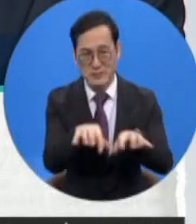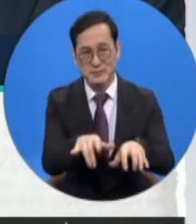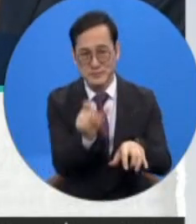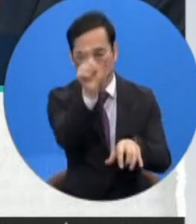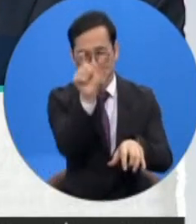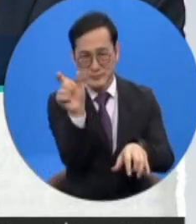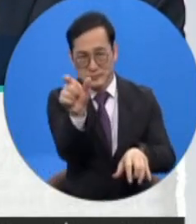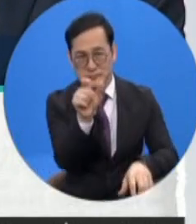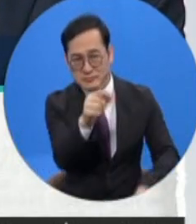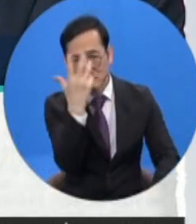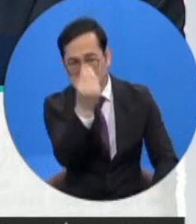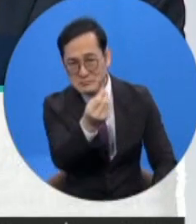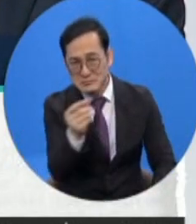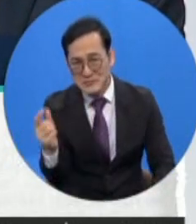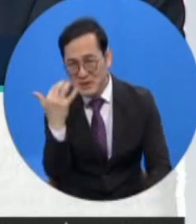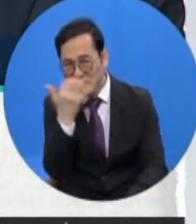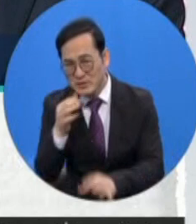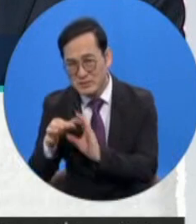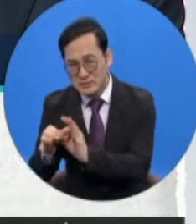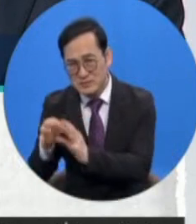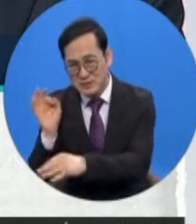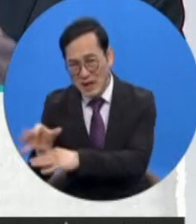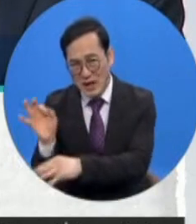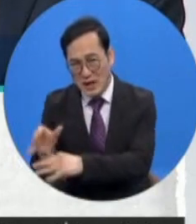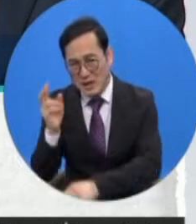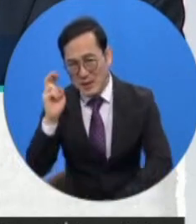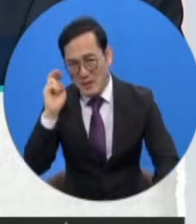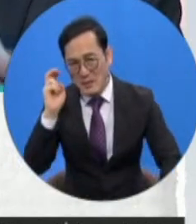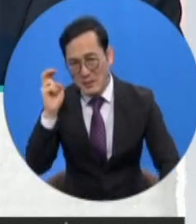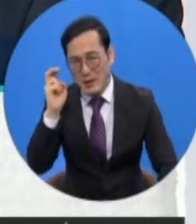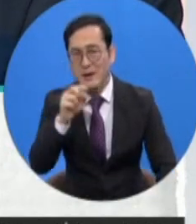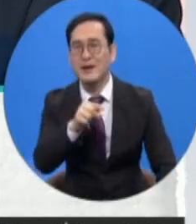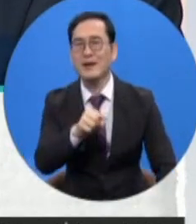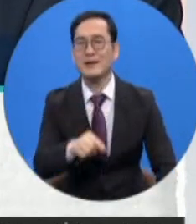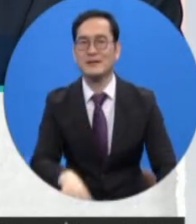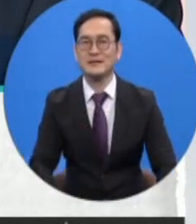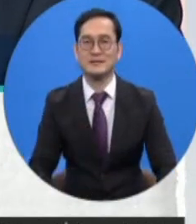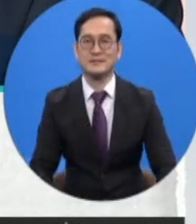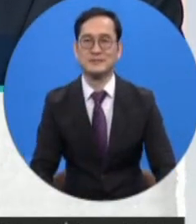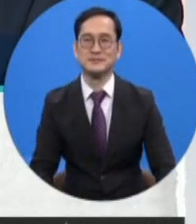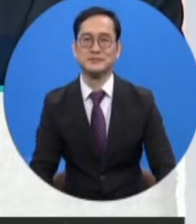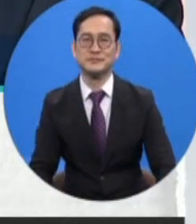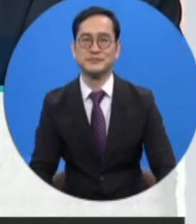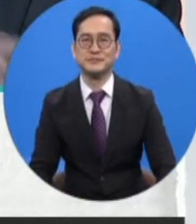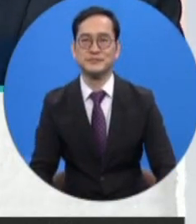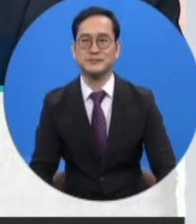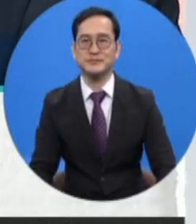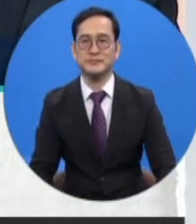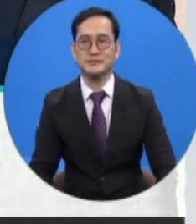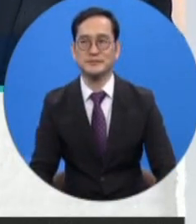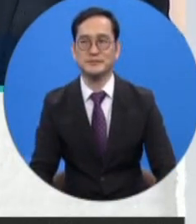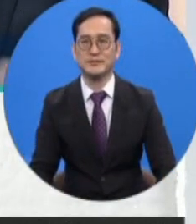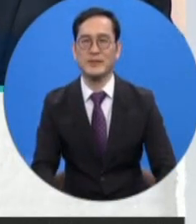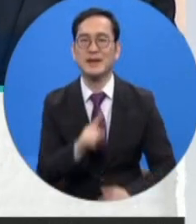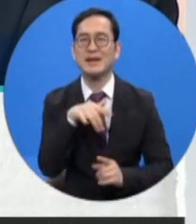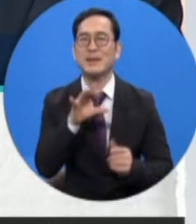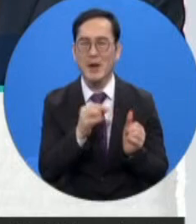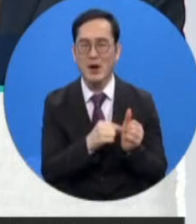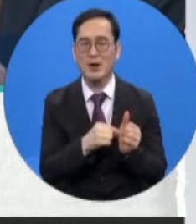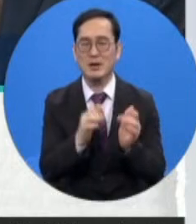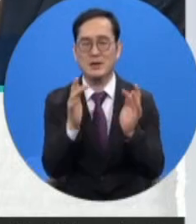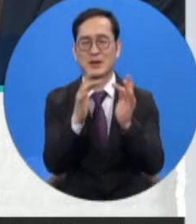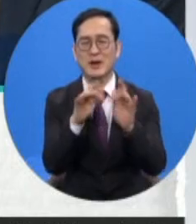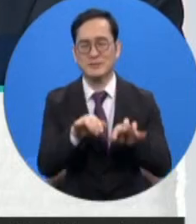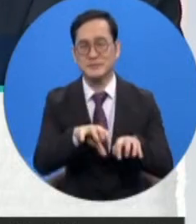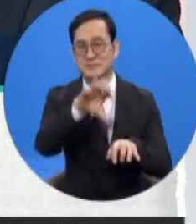결국은 불법 성매매까지를 한 게 아니냐 이런 의혹이 있었는데 조금 전에 이제 이재명 후보의 선대위에서는 그 글을 쓴 건 맞지만